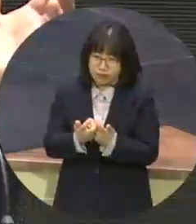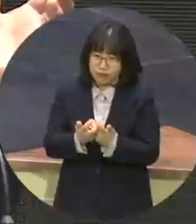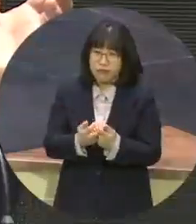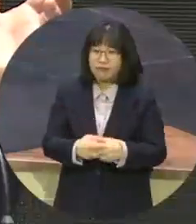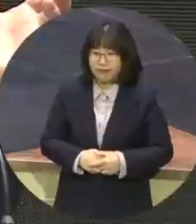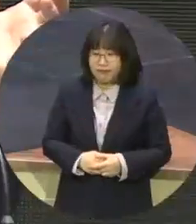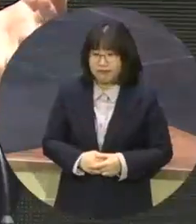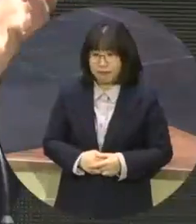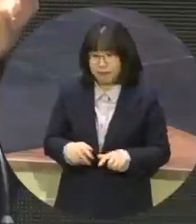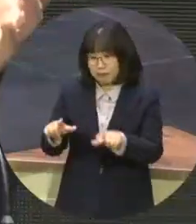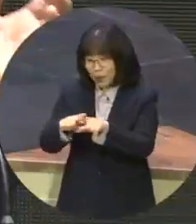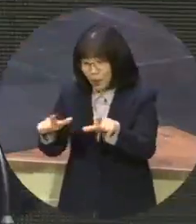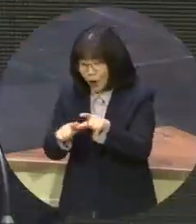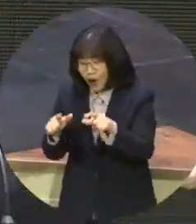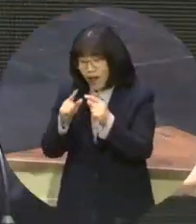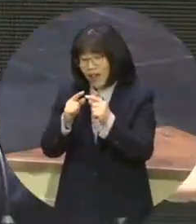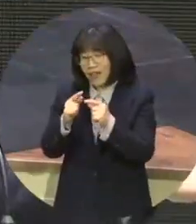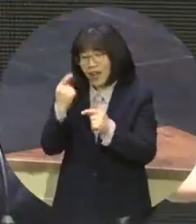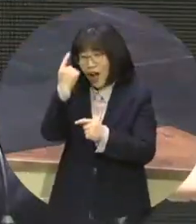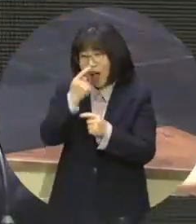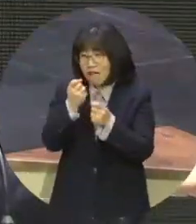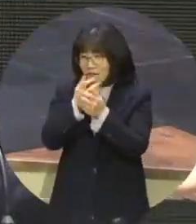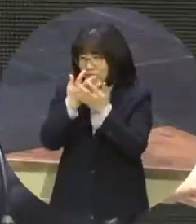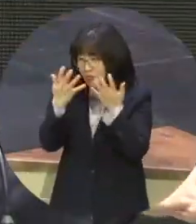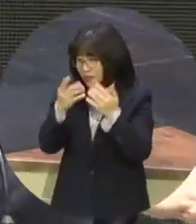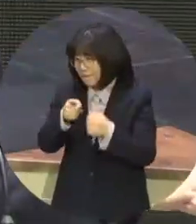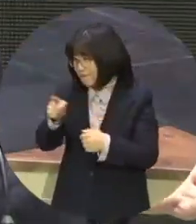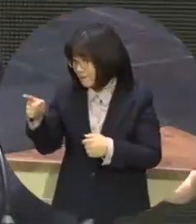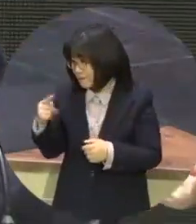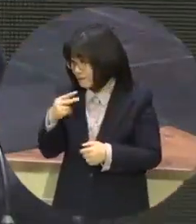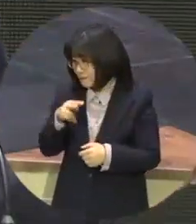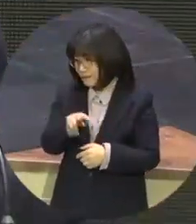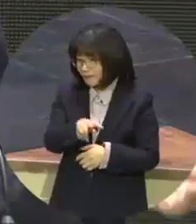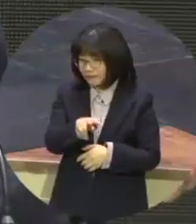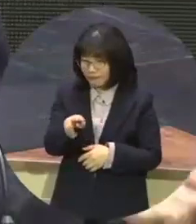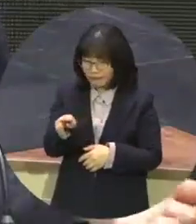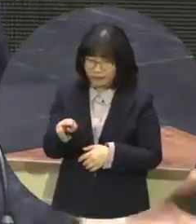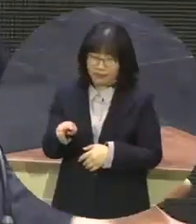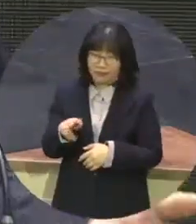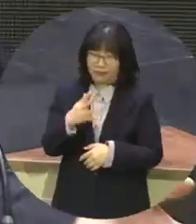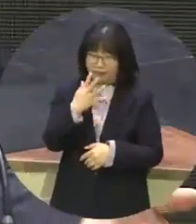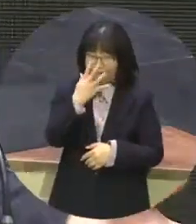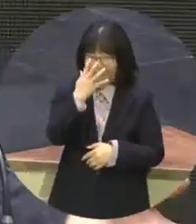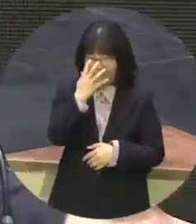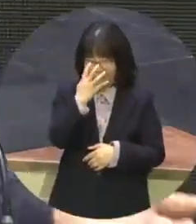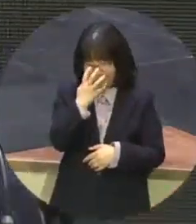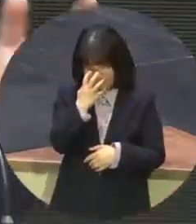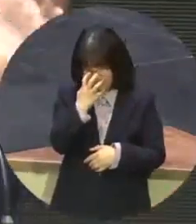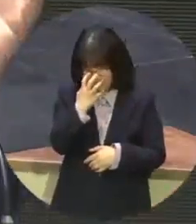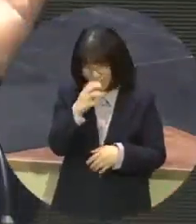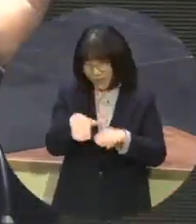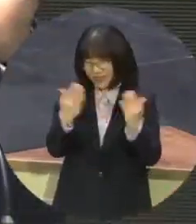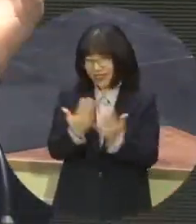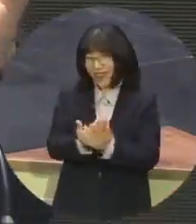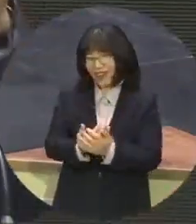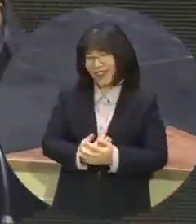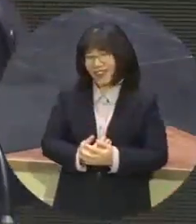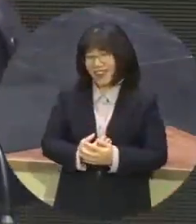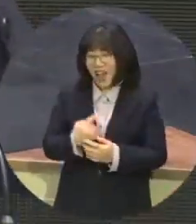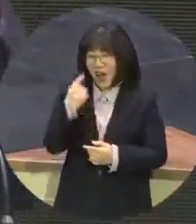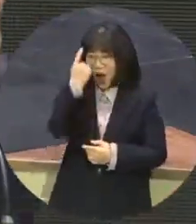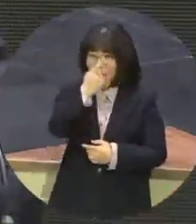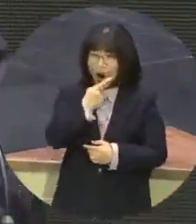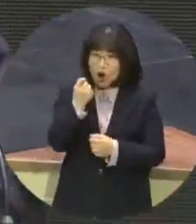웃고 살아요. 제가 표정 아까 봐서 표정도 보니까 얼마나 장시의 삼장 상처 속에 살아왔는지.